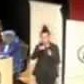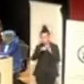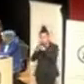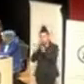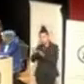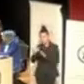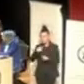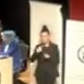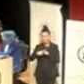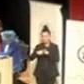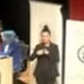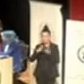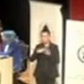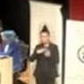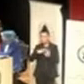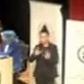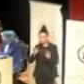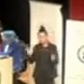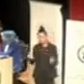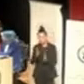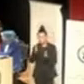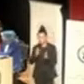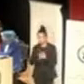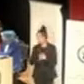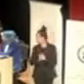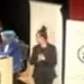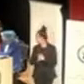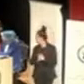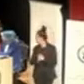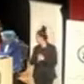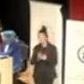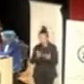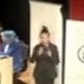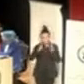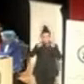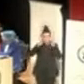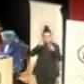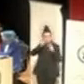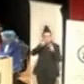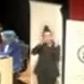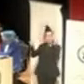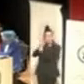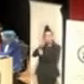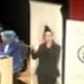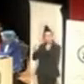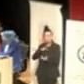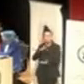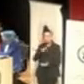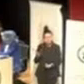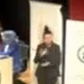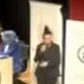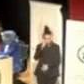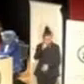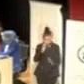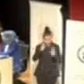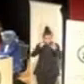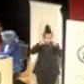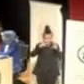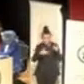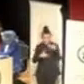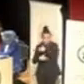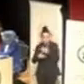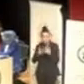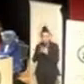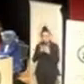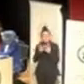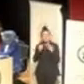dilerim. Hani belki talep yoğunluğu vesaire olması durumunda 1000 kullanıcıdan fazla kişi erişemeyecek